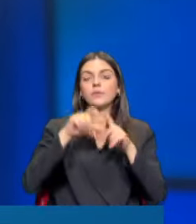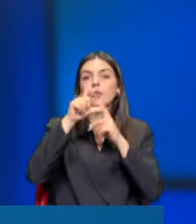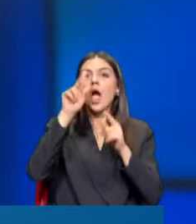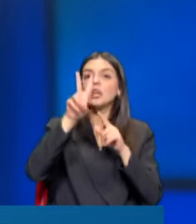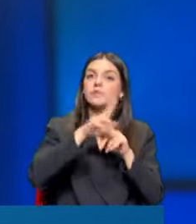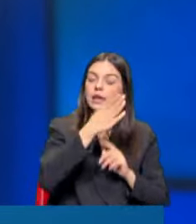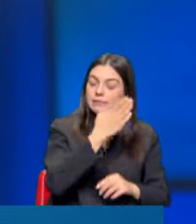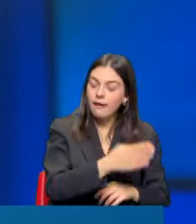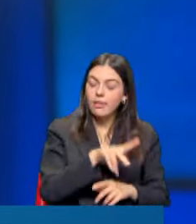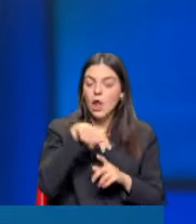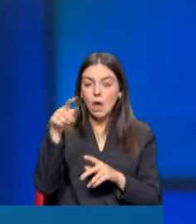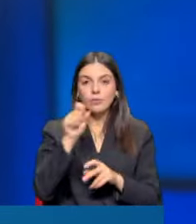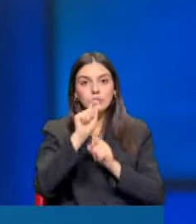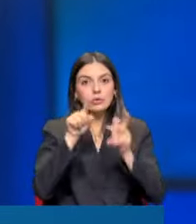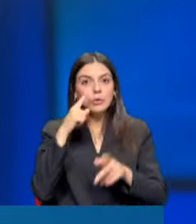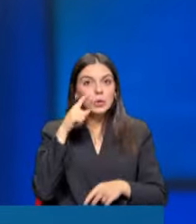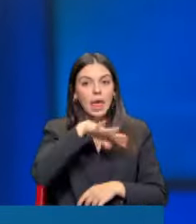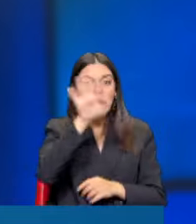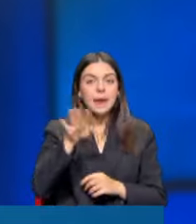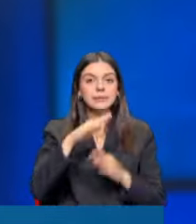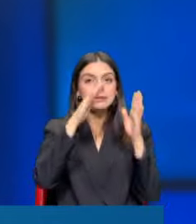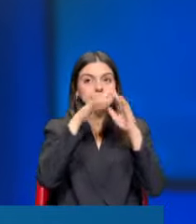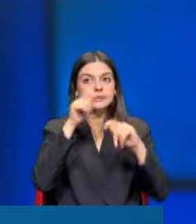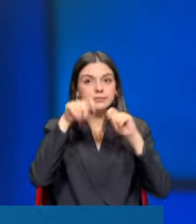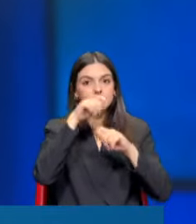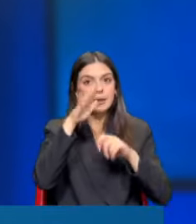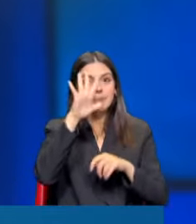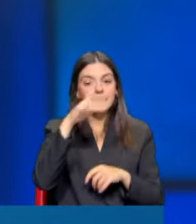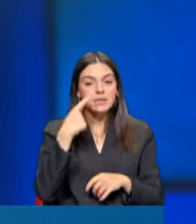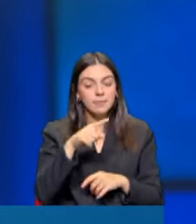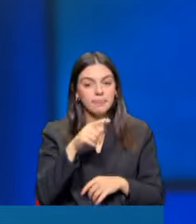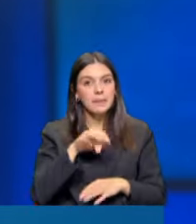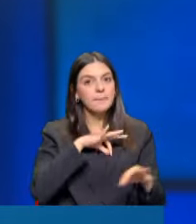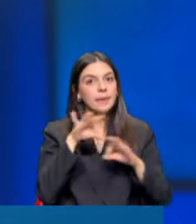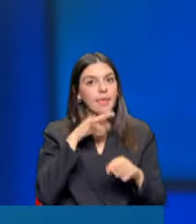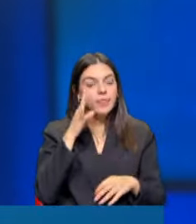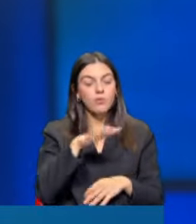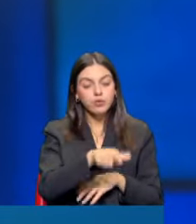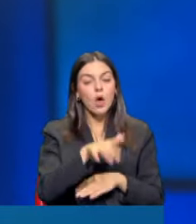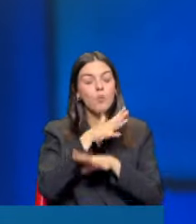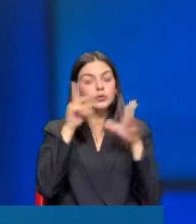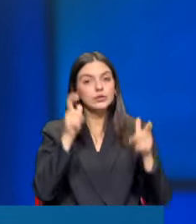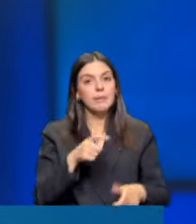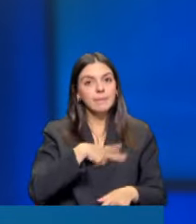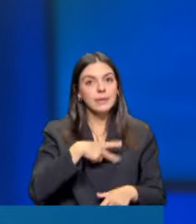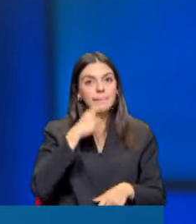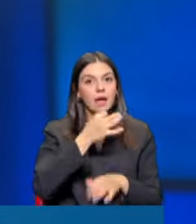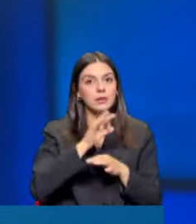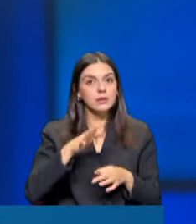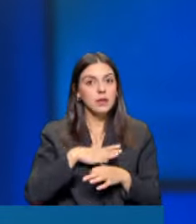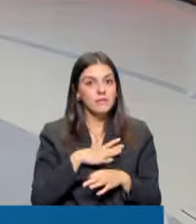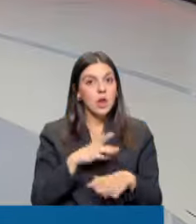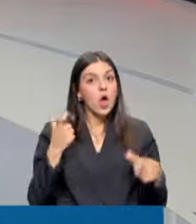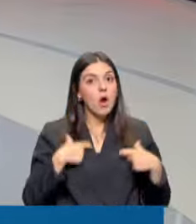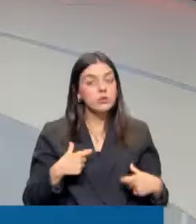mahallelerimizde imarlar askıya çıkmış durumda şu an, 5000'lik planlar. Burada Büyükşehir Belediye'mizin de büyük bir hassasiyeti var.